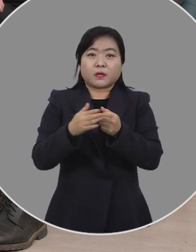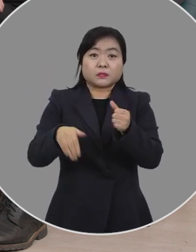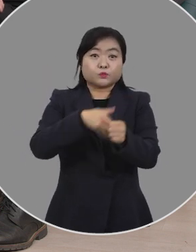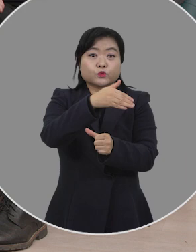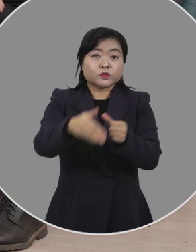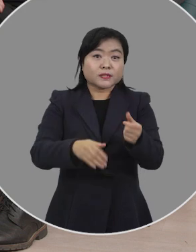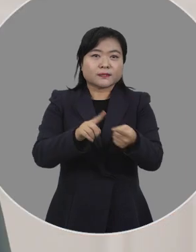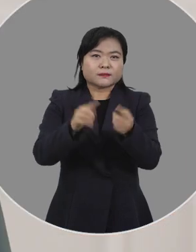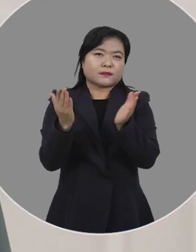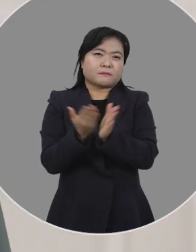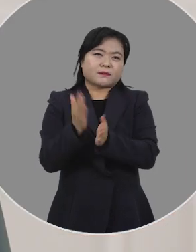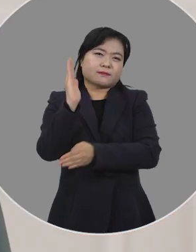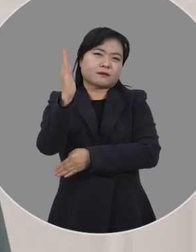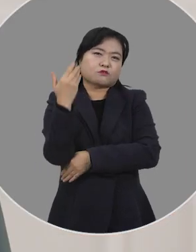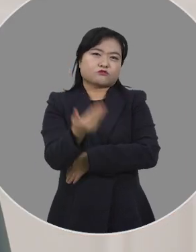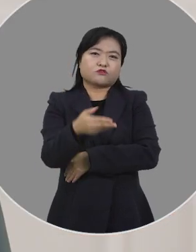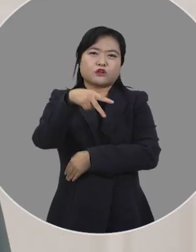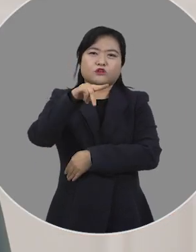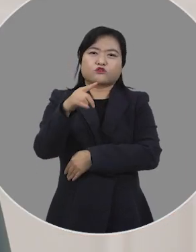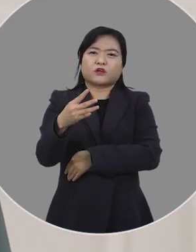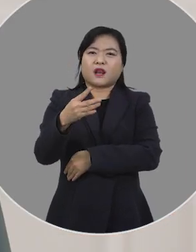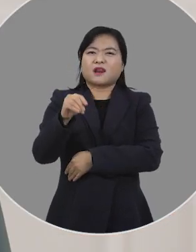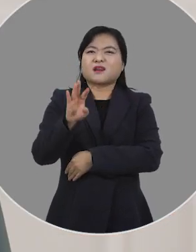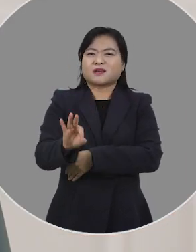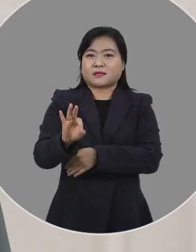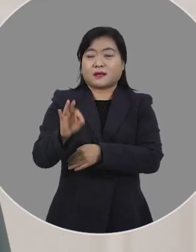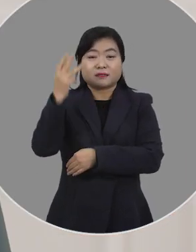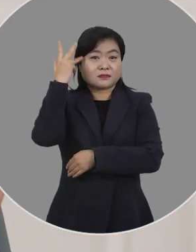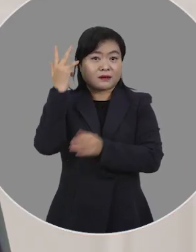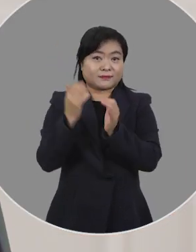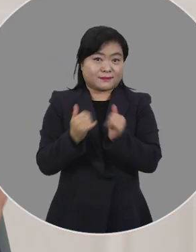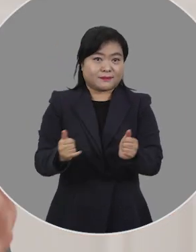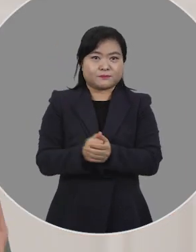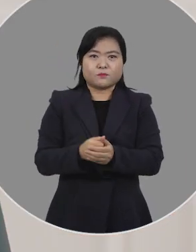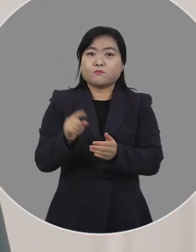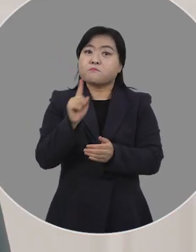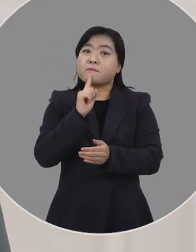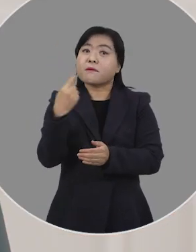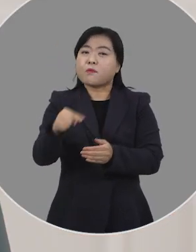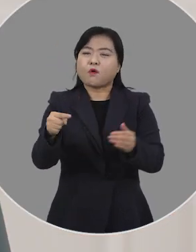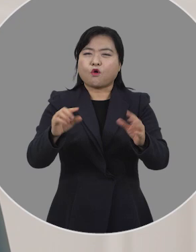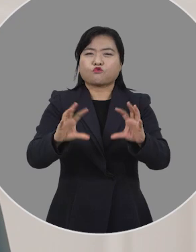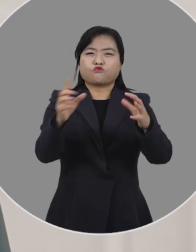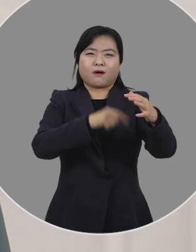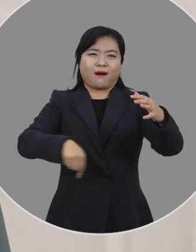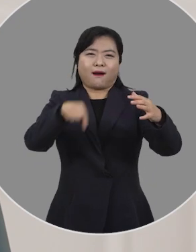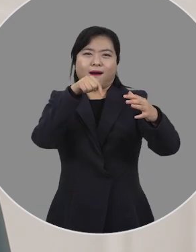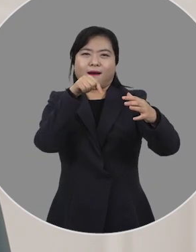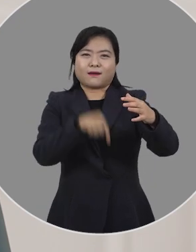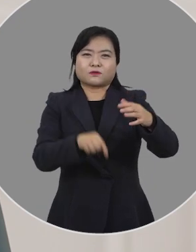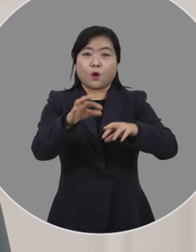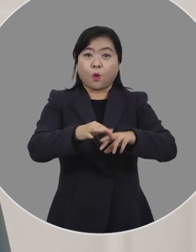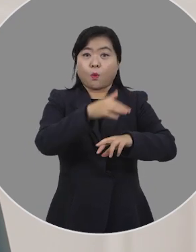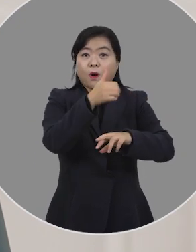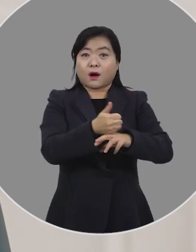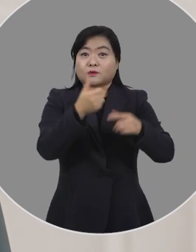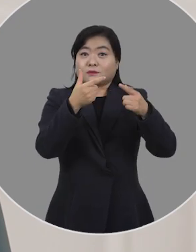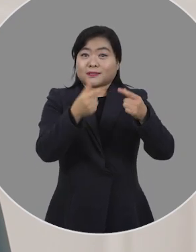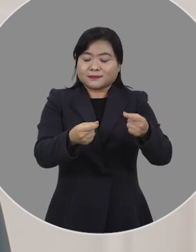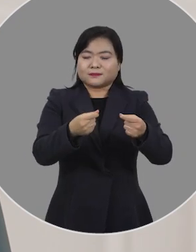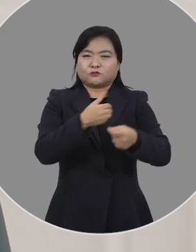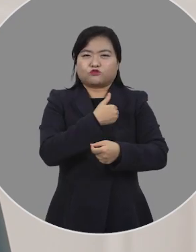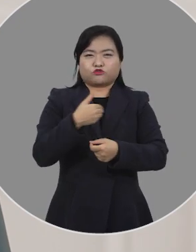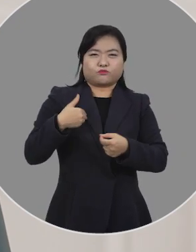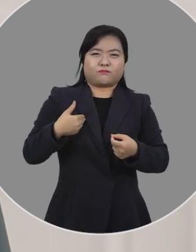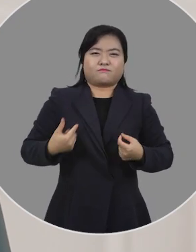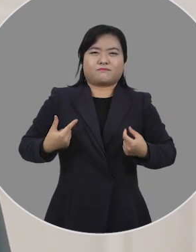얘기해주는 철학자가 쉘링인데요. 국가 안에서 왕과도 같이 충만한 자유를